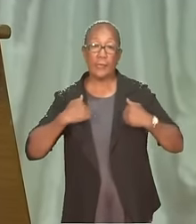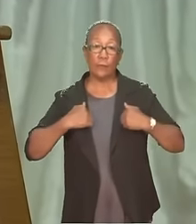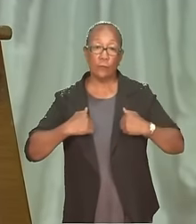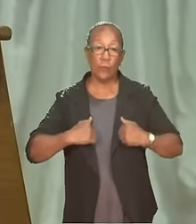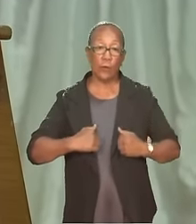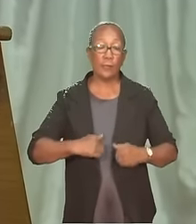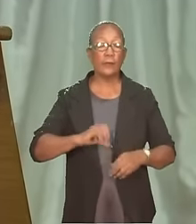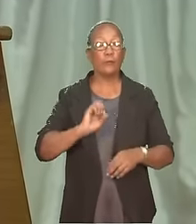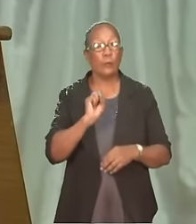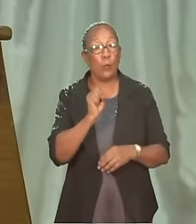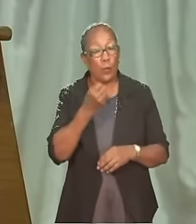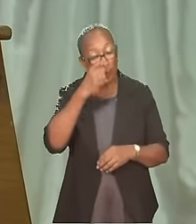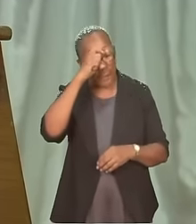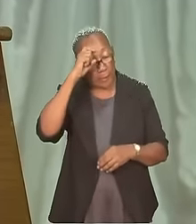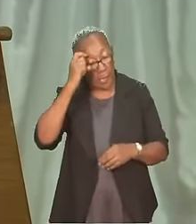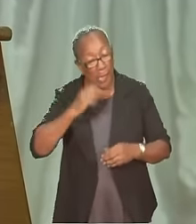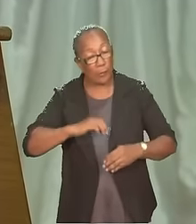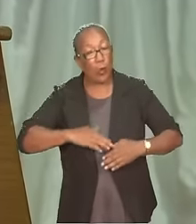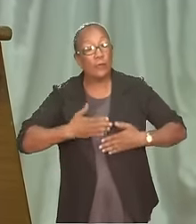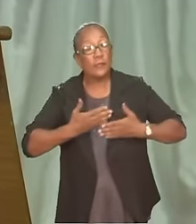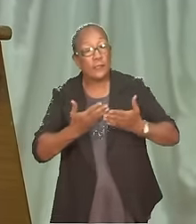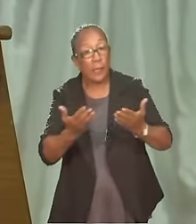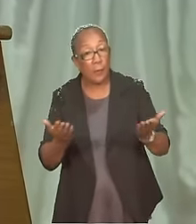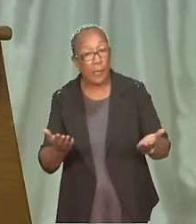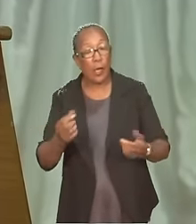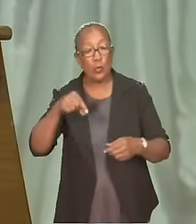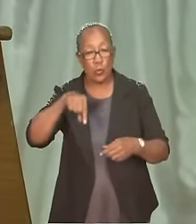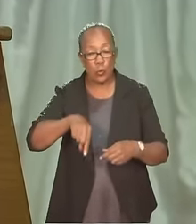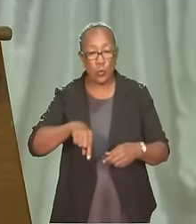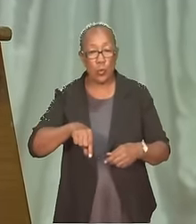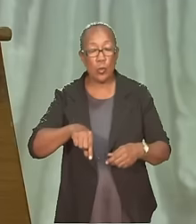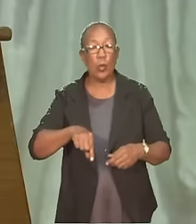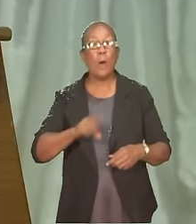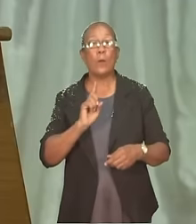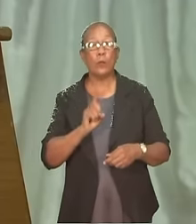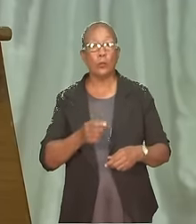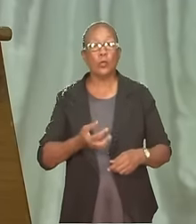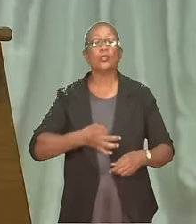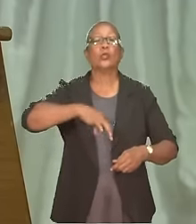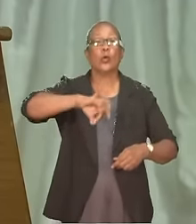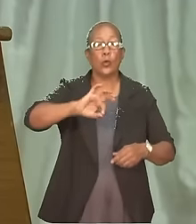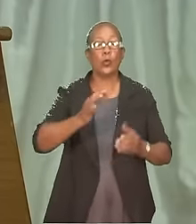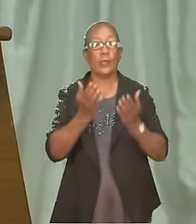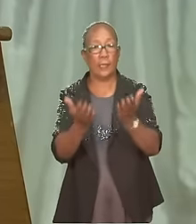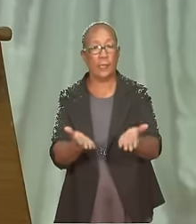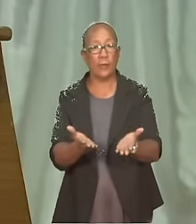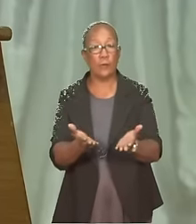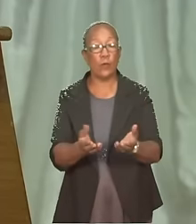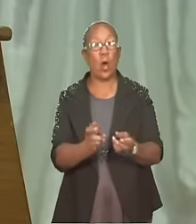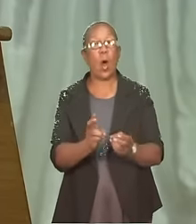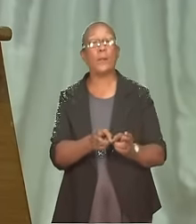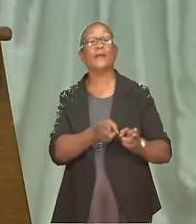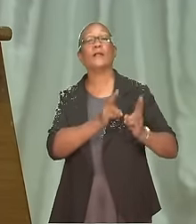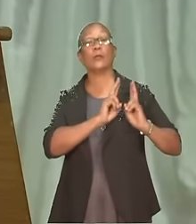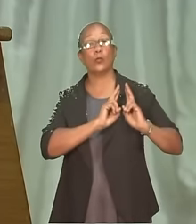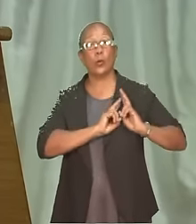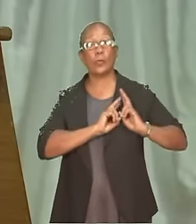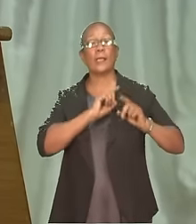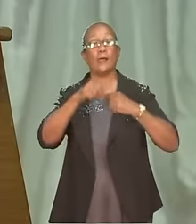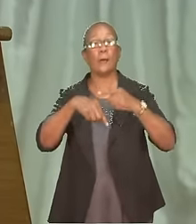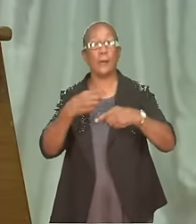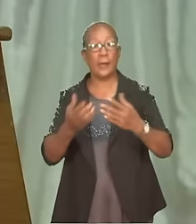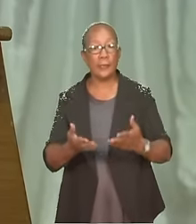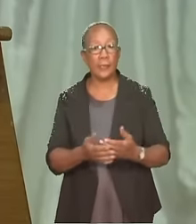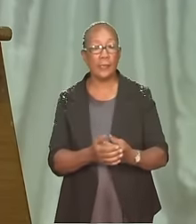gebracht. Tijd dat we teruggeven aan het volk. Alleen op een verantwoorde wijze. Dat